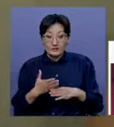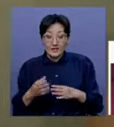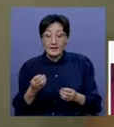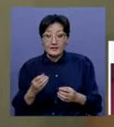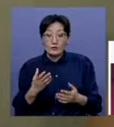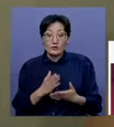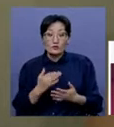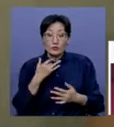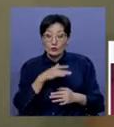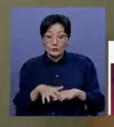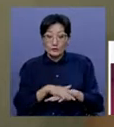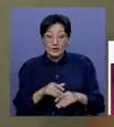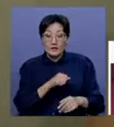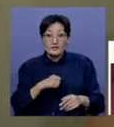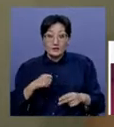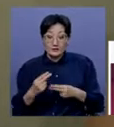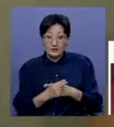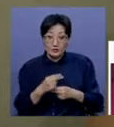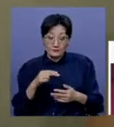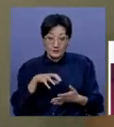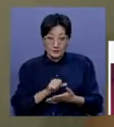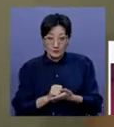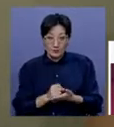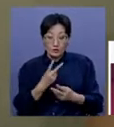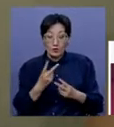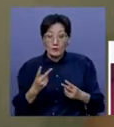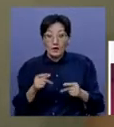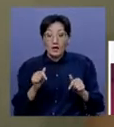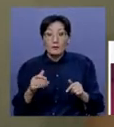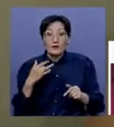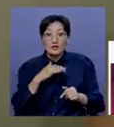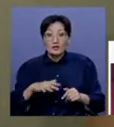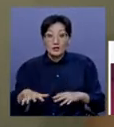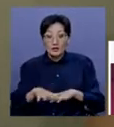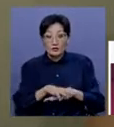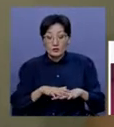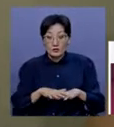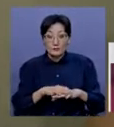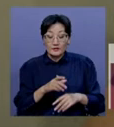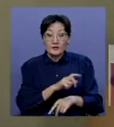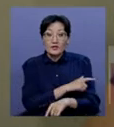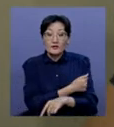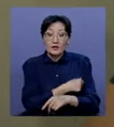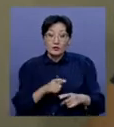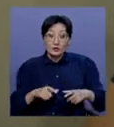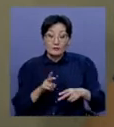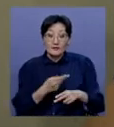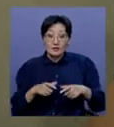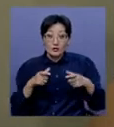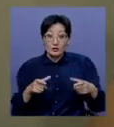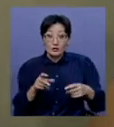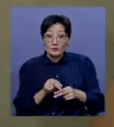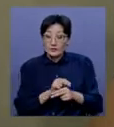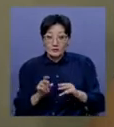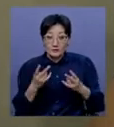де болса көпшілік өздігінен ем қабылдап жатқан байқауға болады. Бұл тұрғыда барша қазақстандықтардан дәрігердің нұсқауынсыз ем қабылдамауды